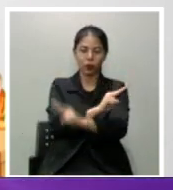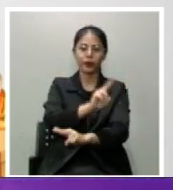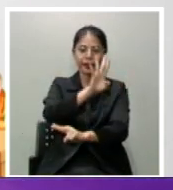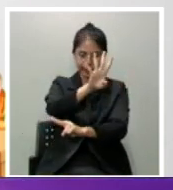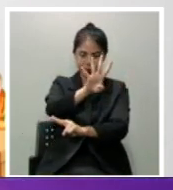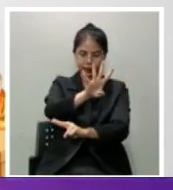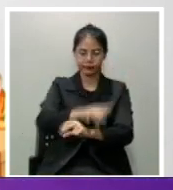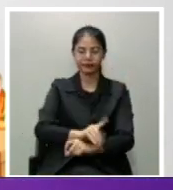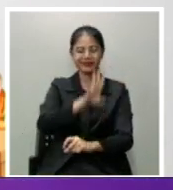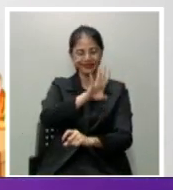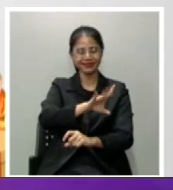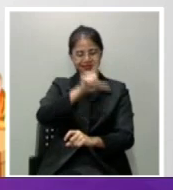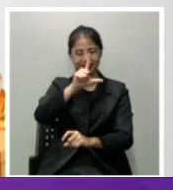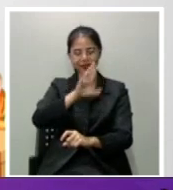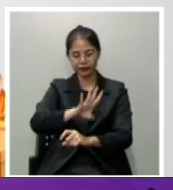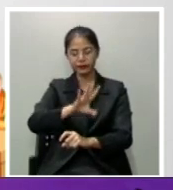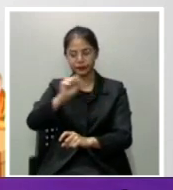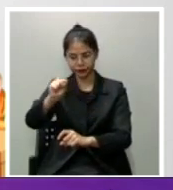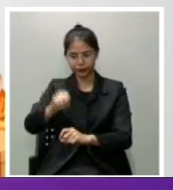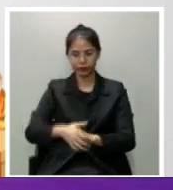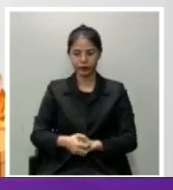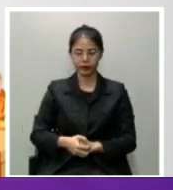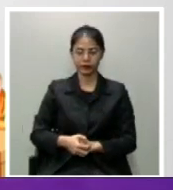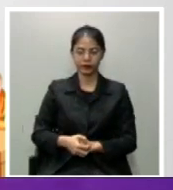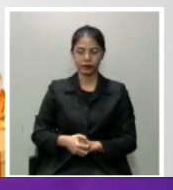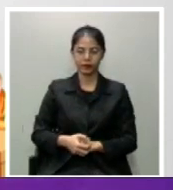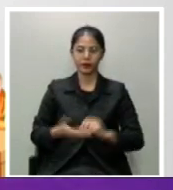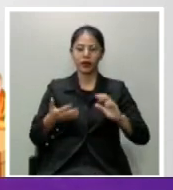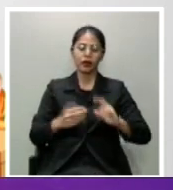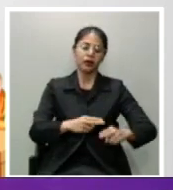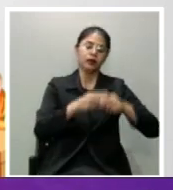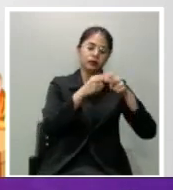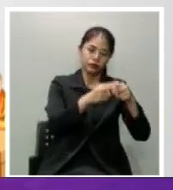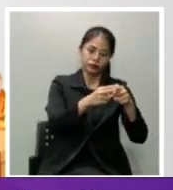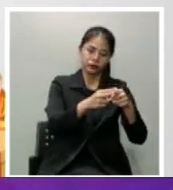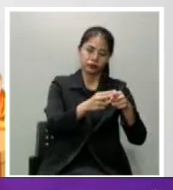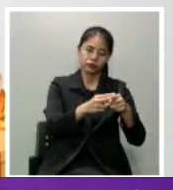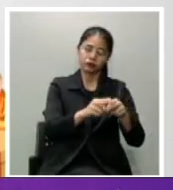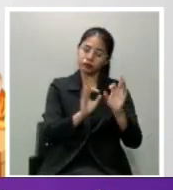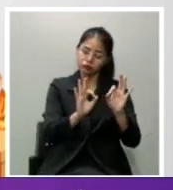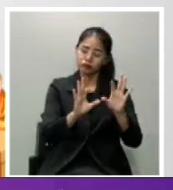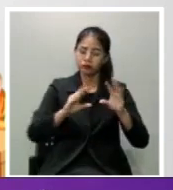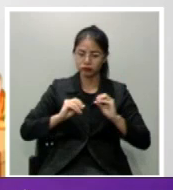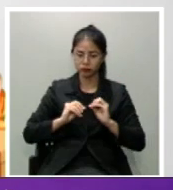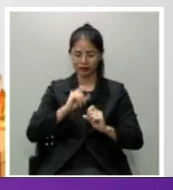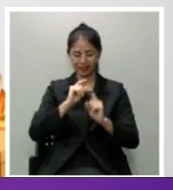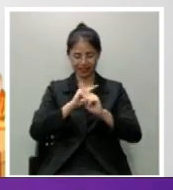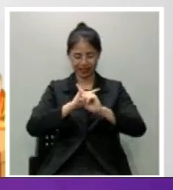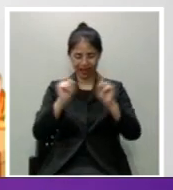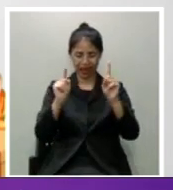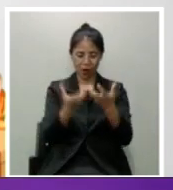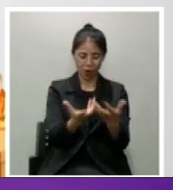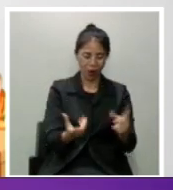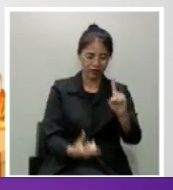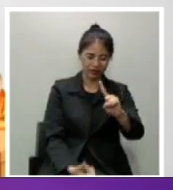4แสนก็สะสมเอกชนก็บอกว่าสะสมแต่ของ1ล้าน